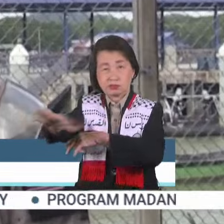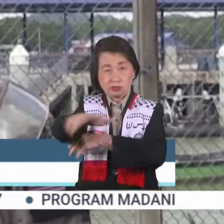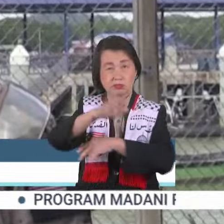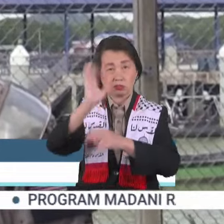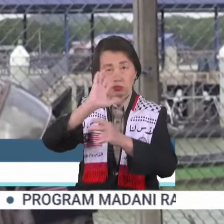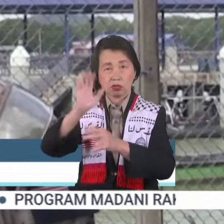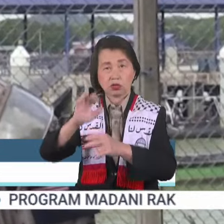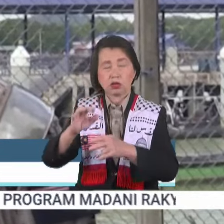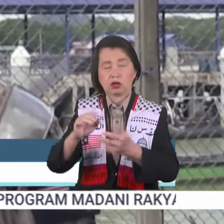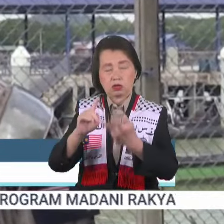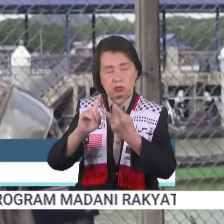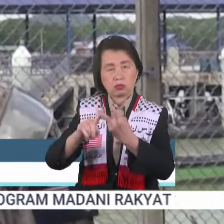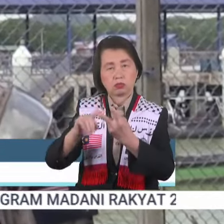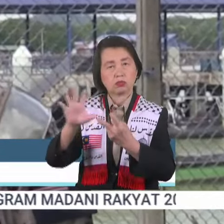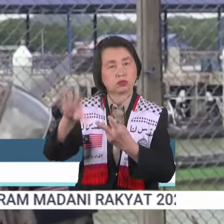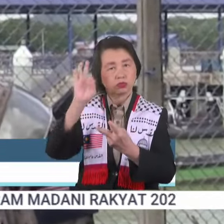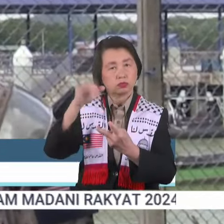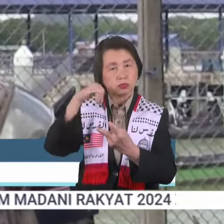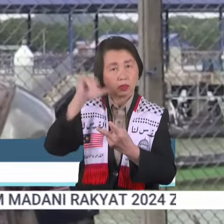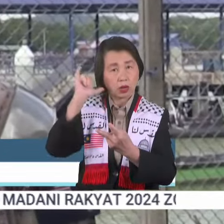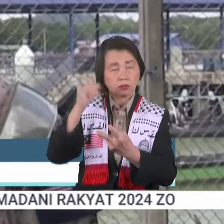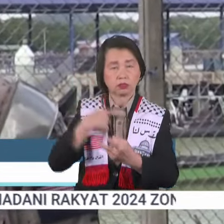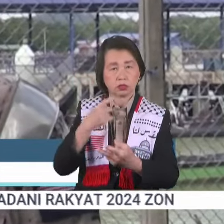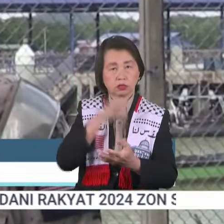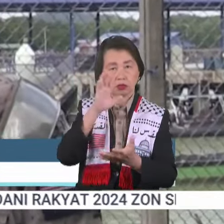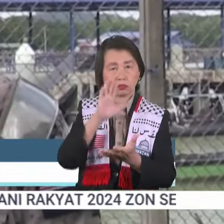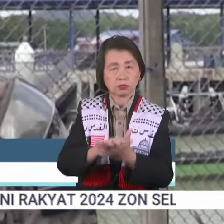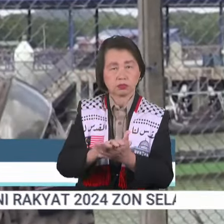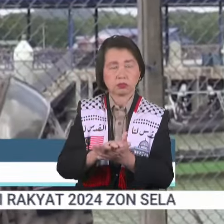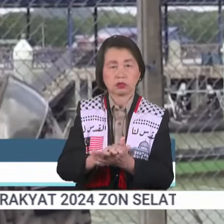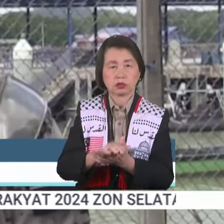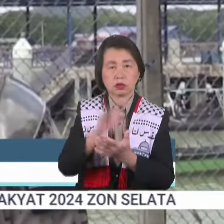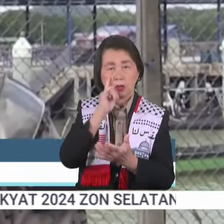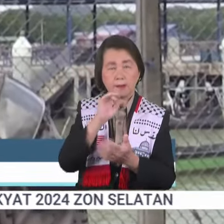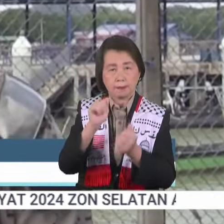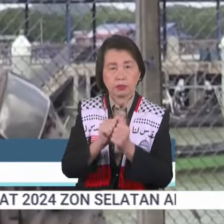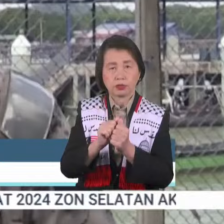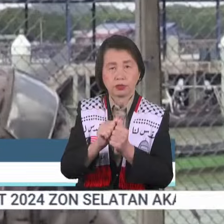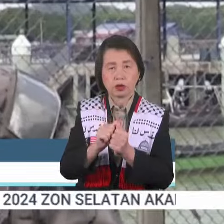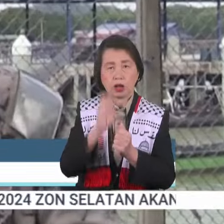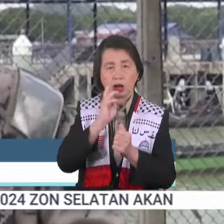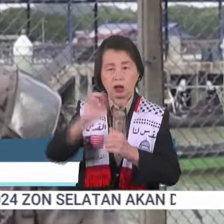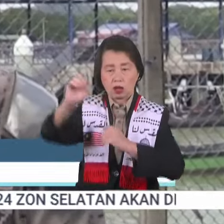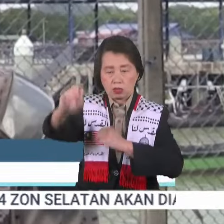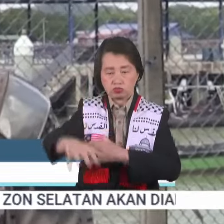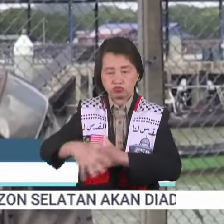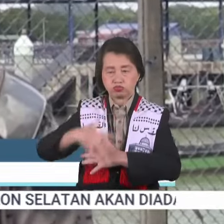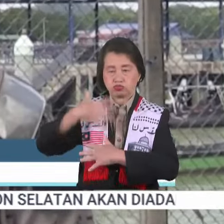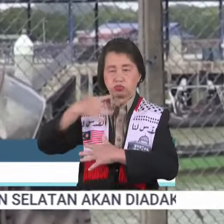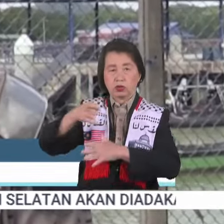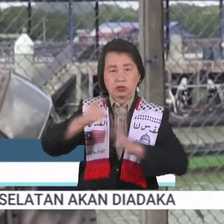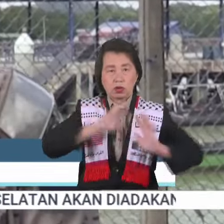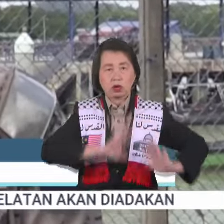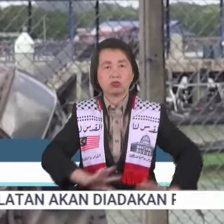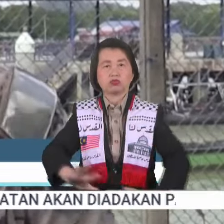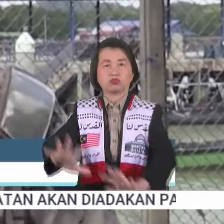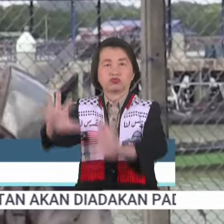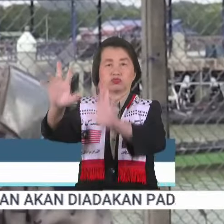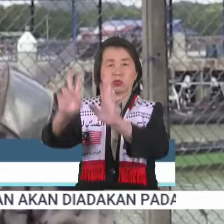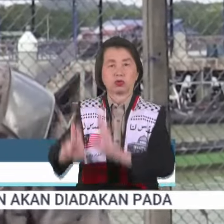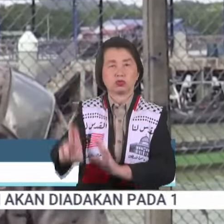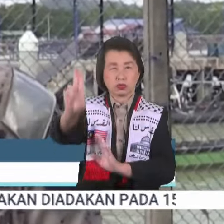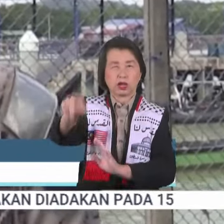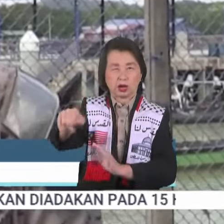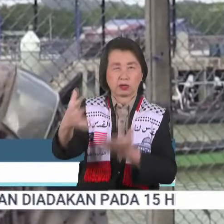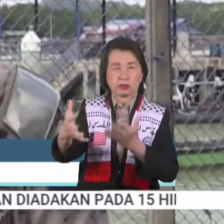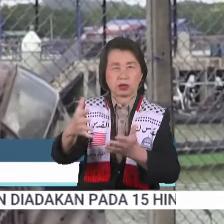lokasi mangsa kedua ditemui semalam, dan kita percaya dengan faktor air pasang mangsa hanyut ke utara. Jadi kita